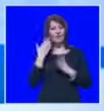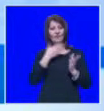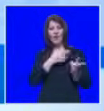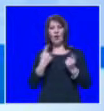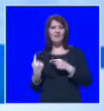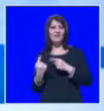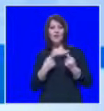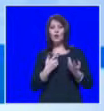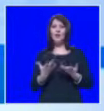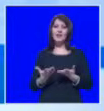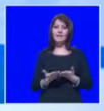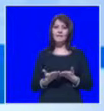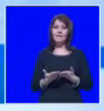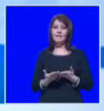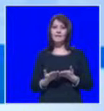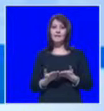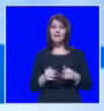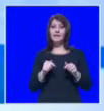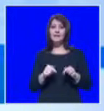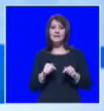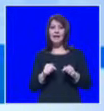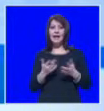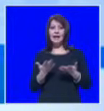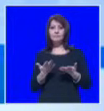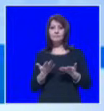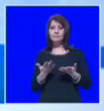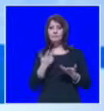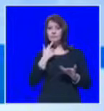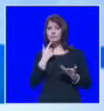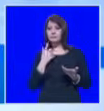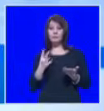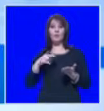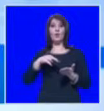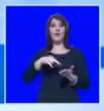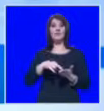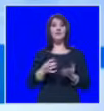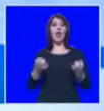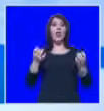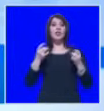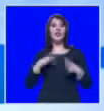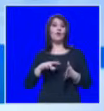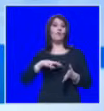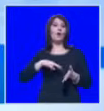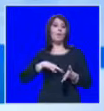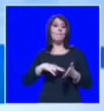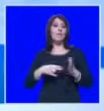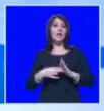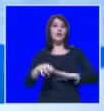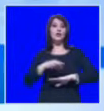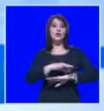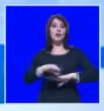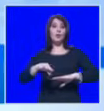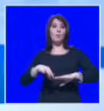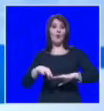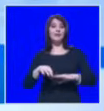вас и държавния глава. Сега неизбежна ли е според вас появата на нов политически проект, както